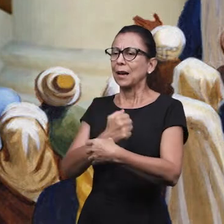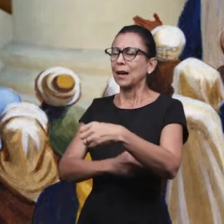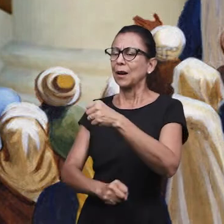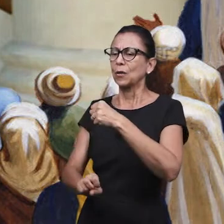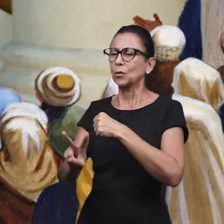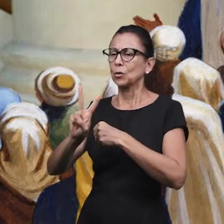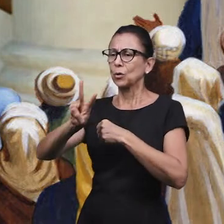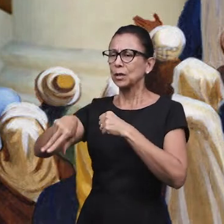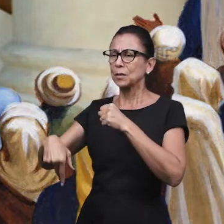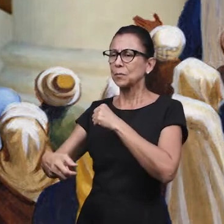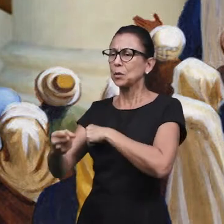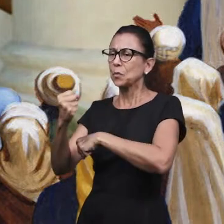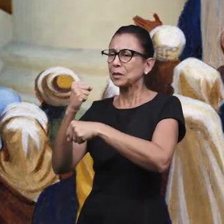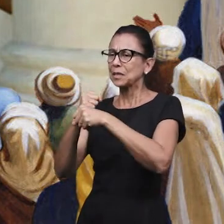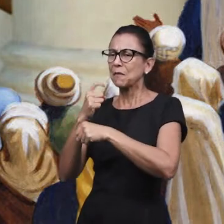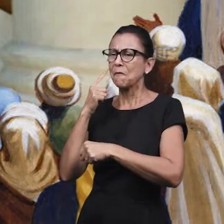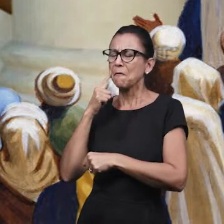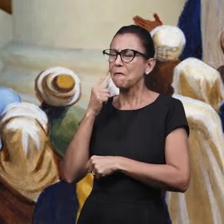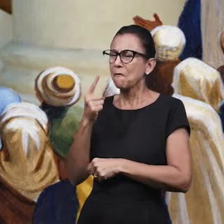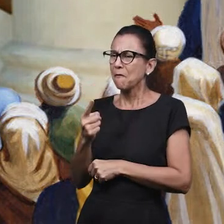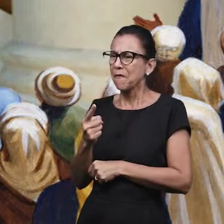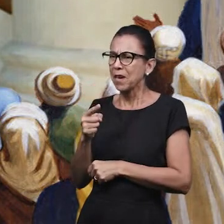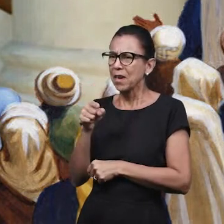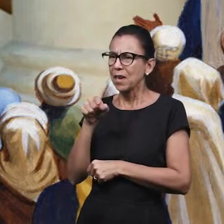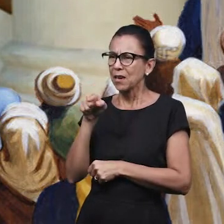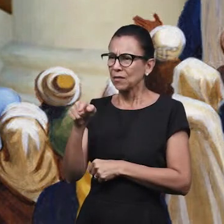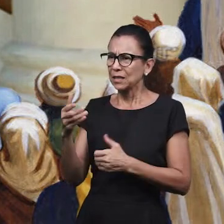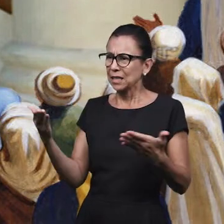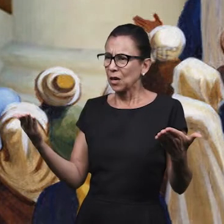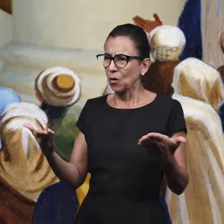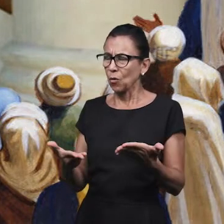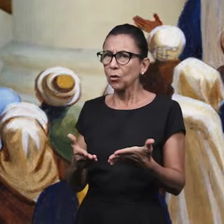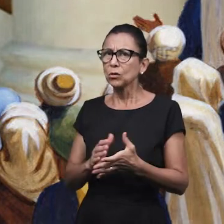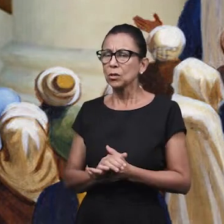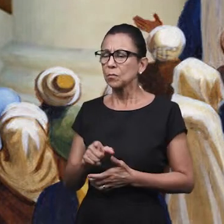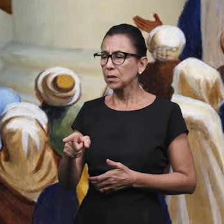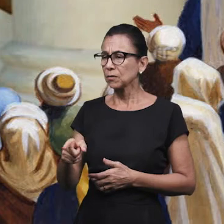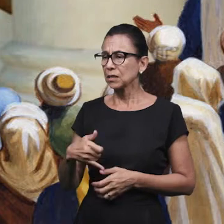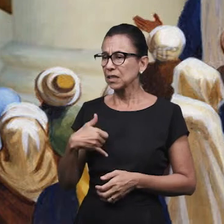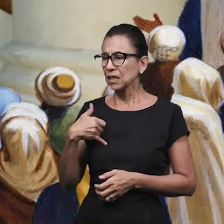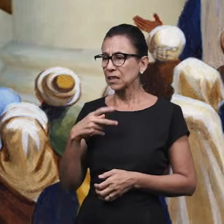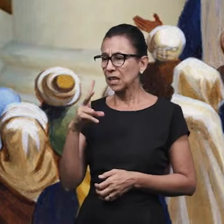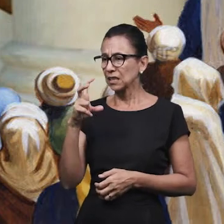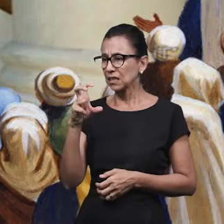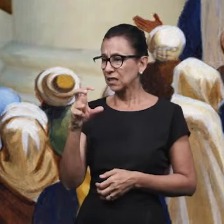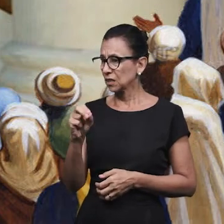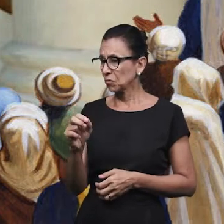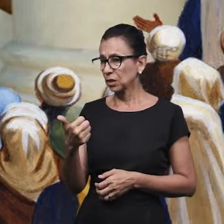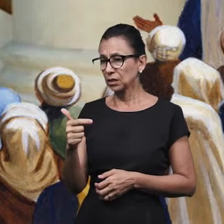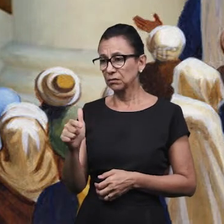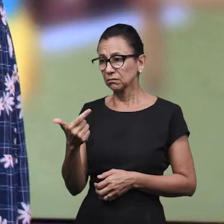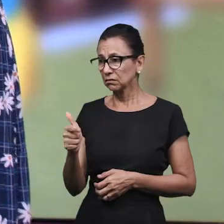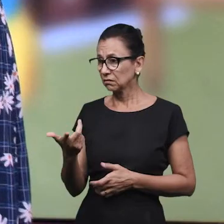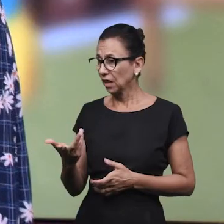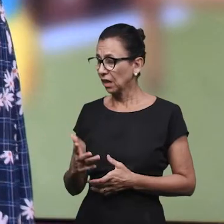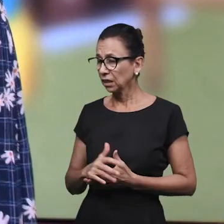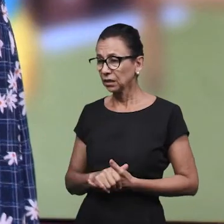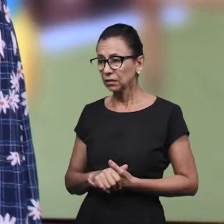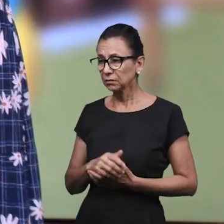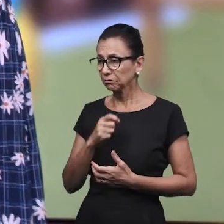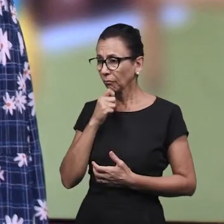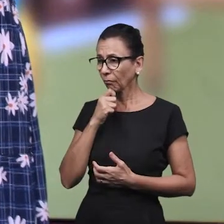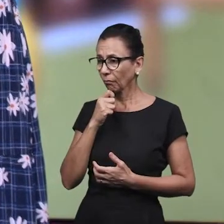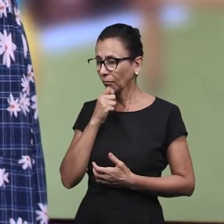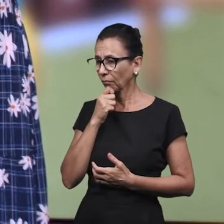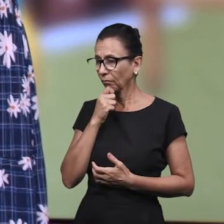comment cela peut se faire? Abraham a vécu presque 2000 ans en arrière, il a vu ton jour. Si tu n'as même pas 50 ans, ces